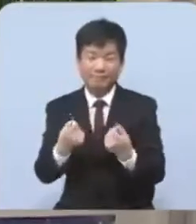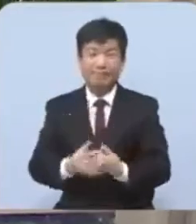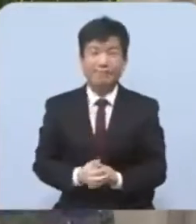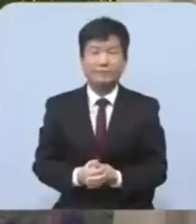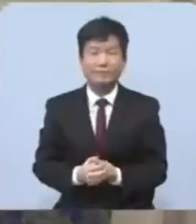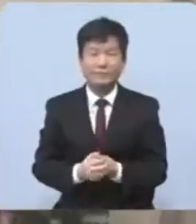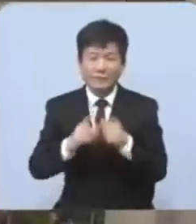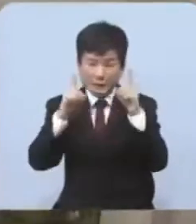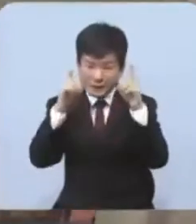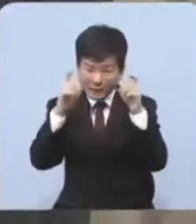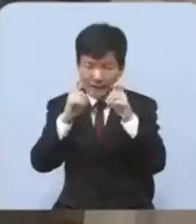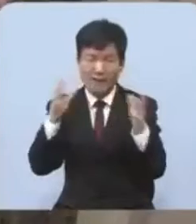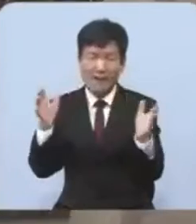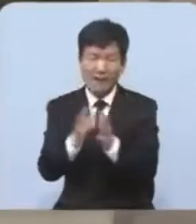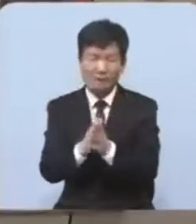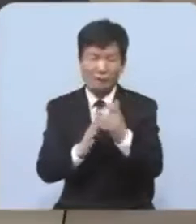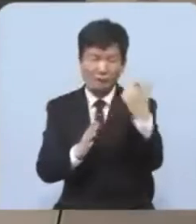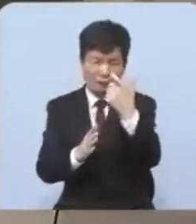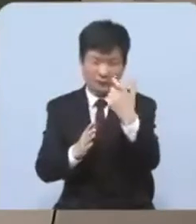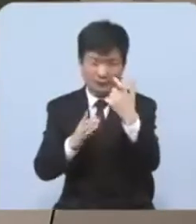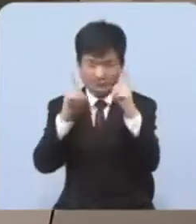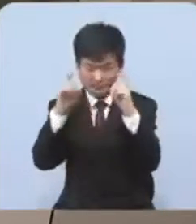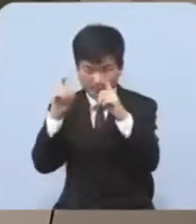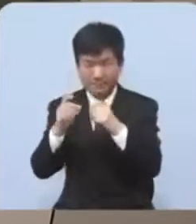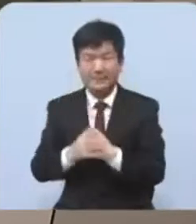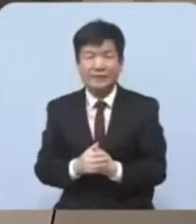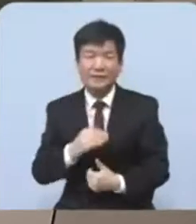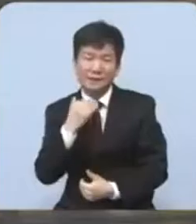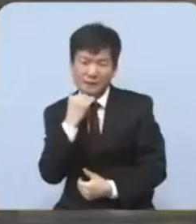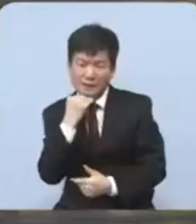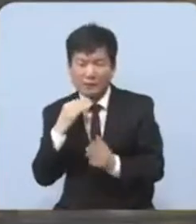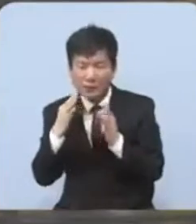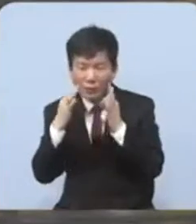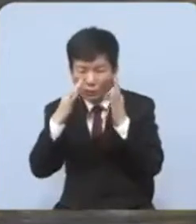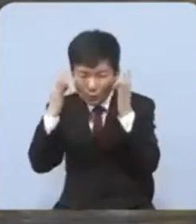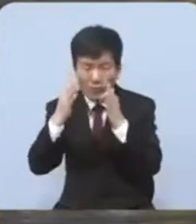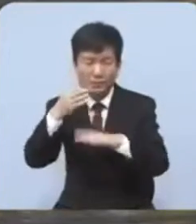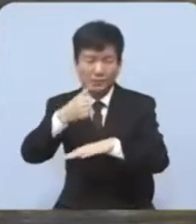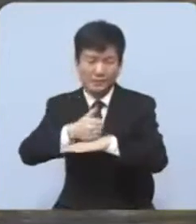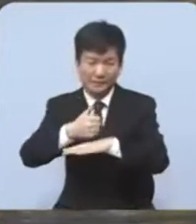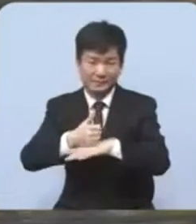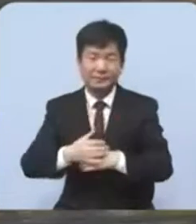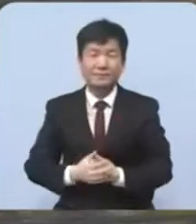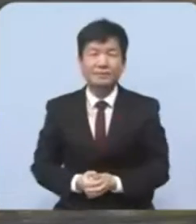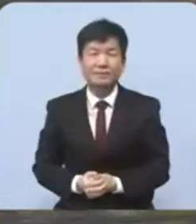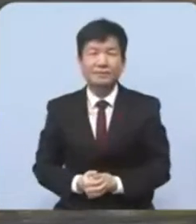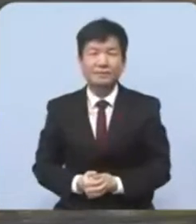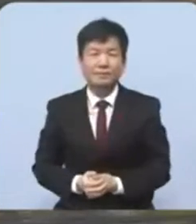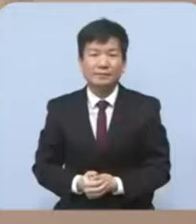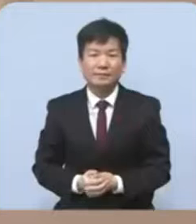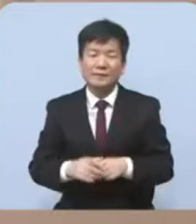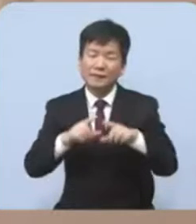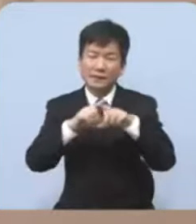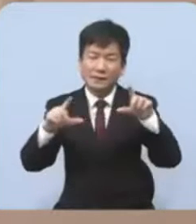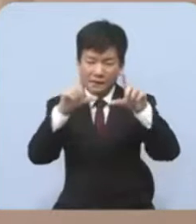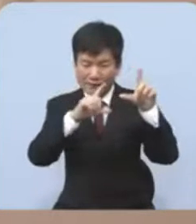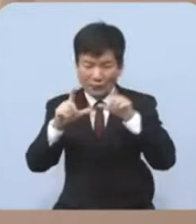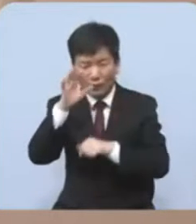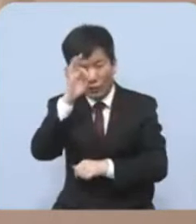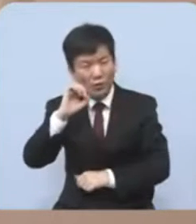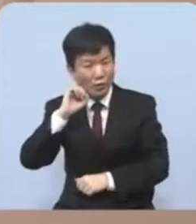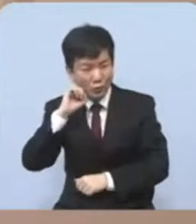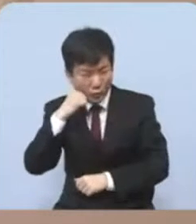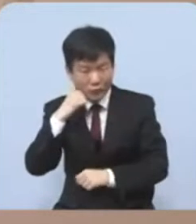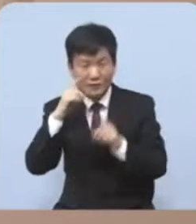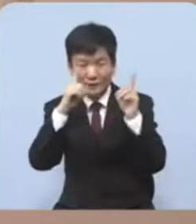전시된 사진은 모두 60여 정 기다림의 노력으로 만들어낸 것들입니다 일상에서 보기 힘든